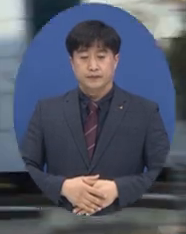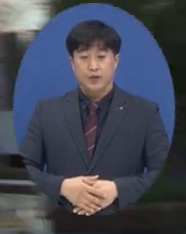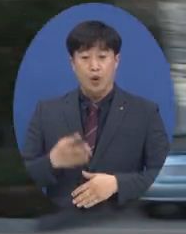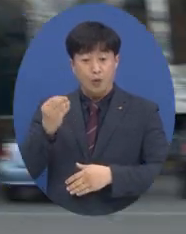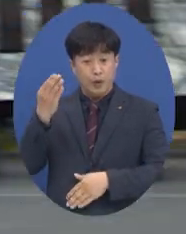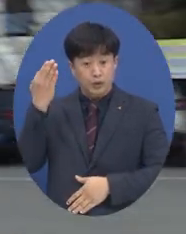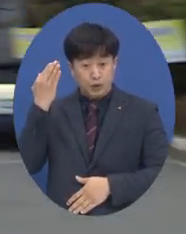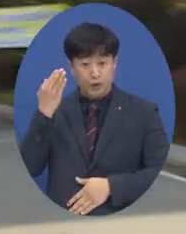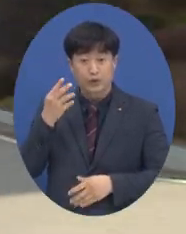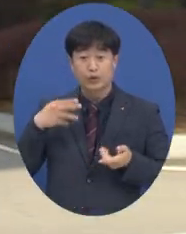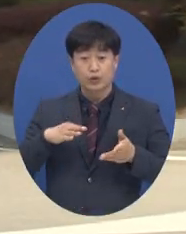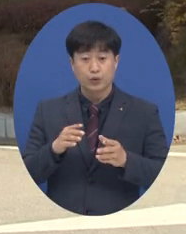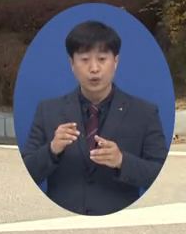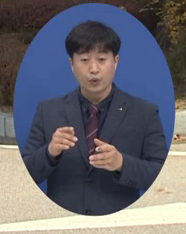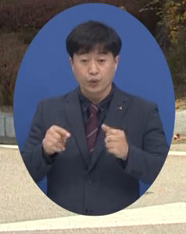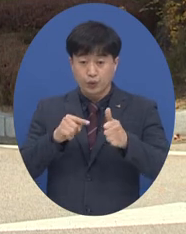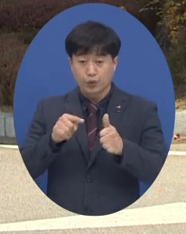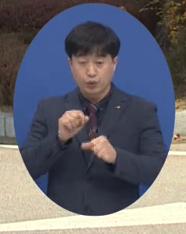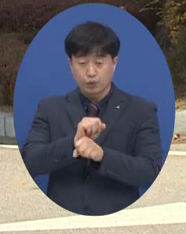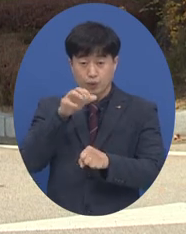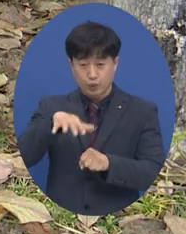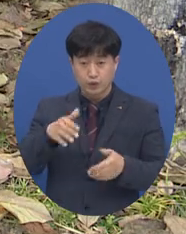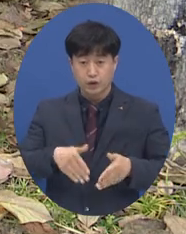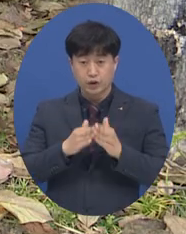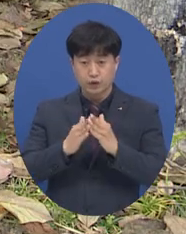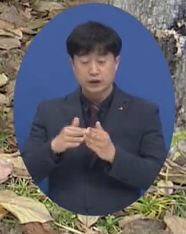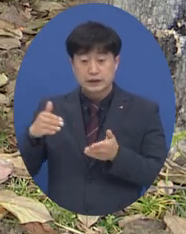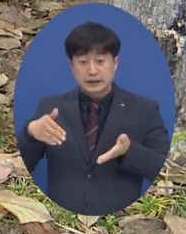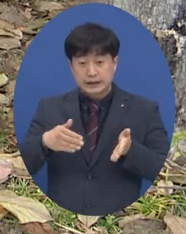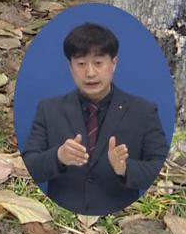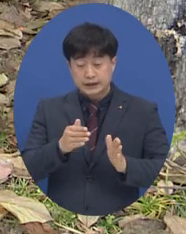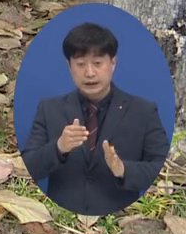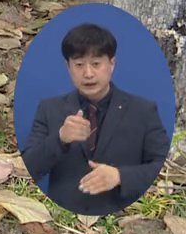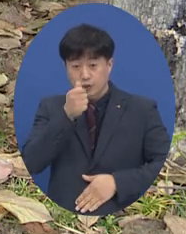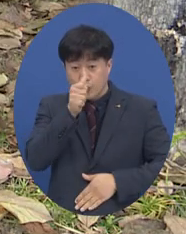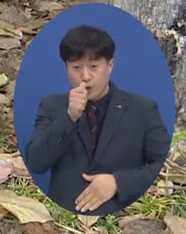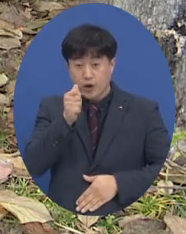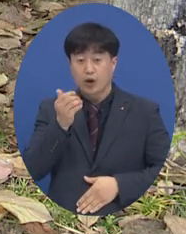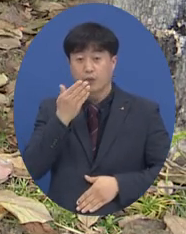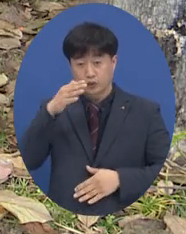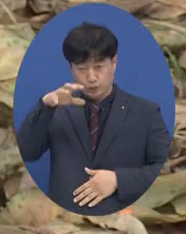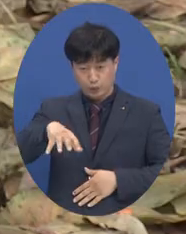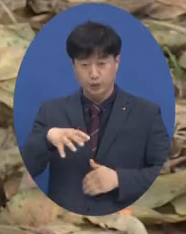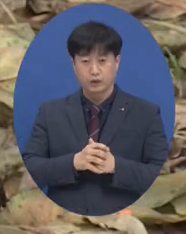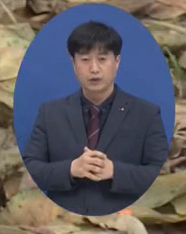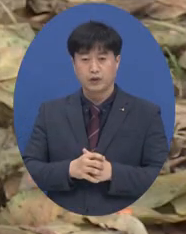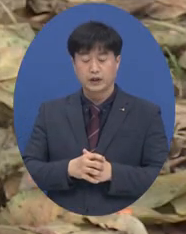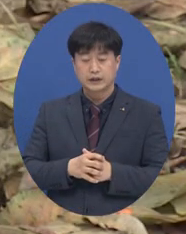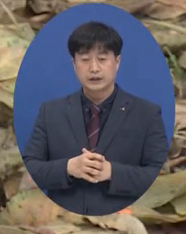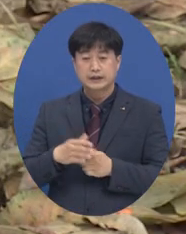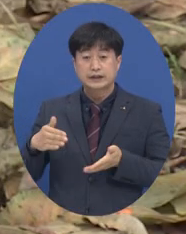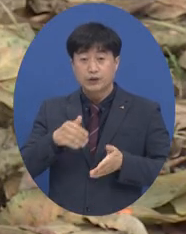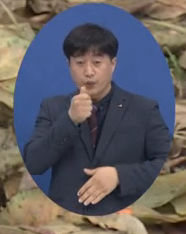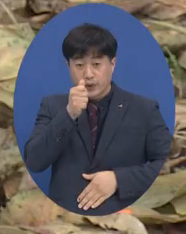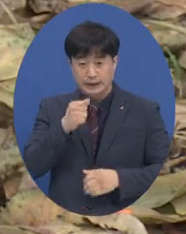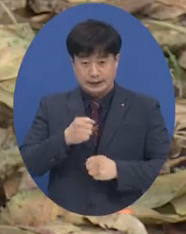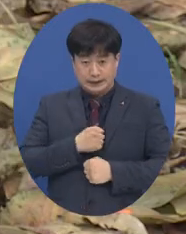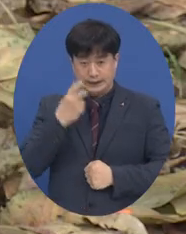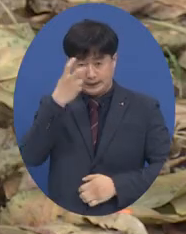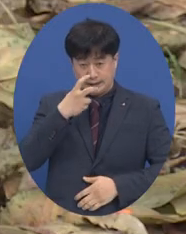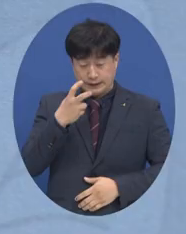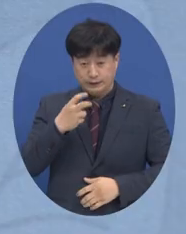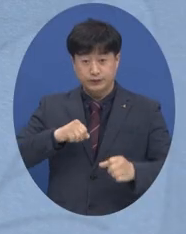며칠 전 경기도 교육 연구원 내에 설치된 길고 약 200 급식 쏩니다 길고양이의 안전 지킴이 로 활동하는